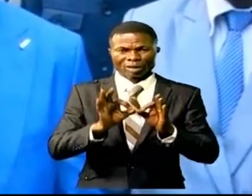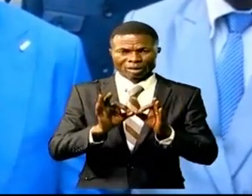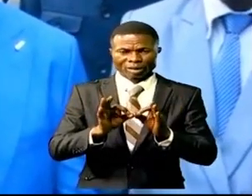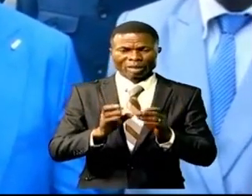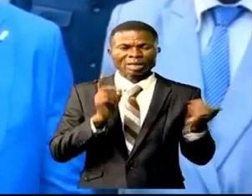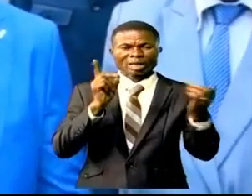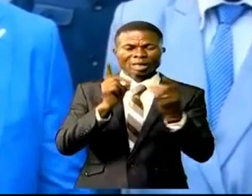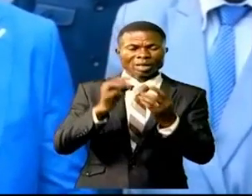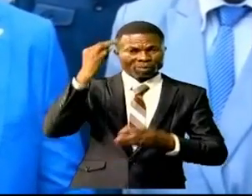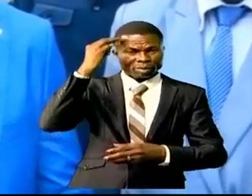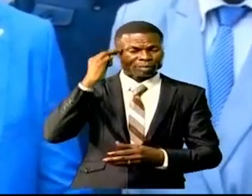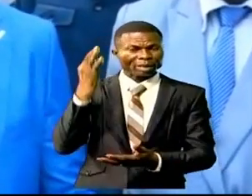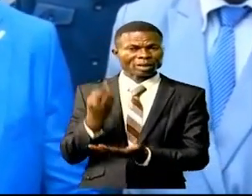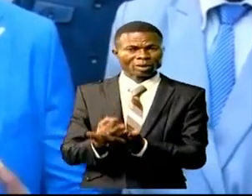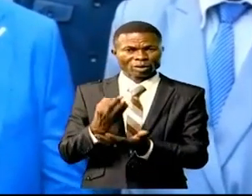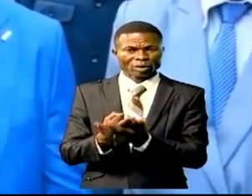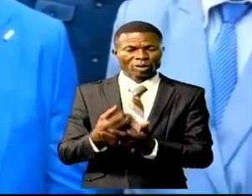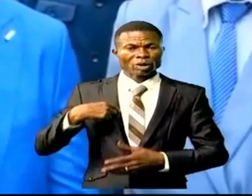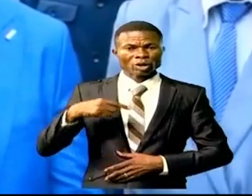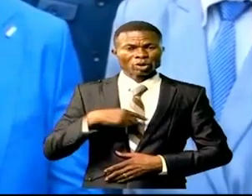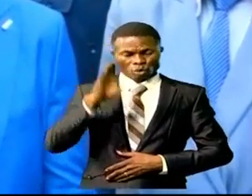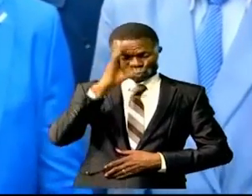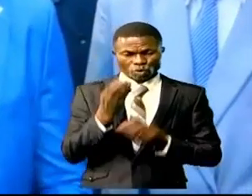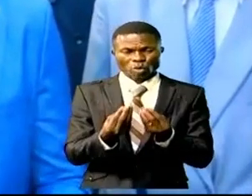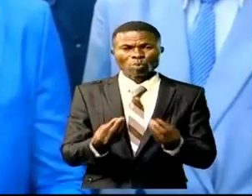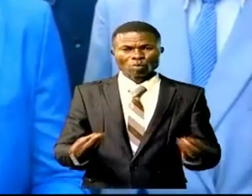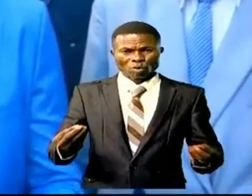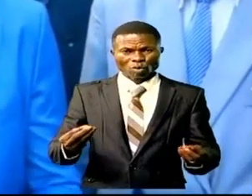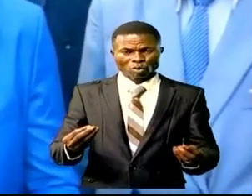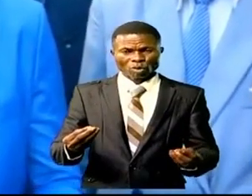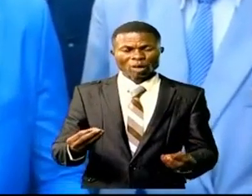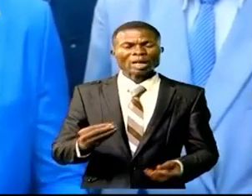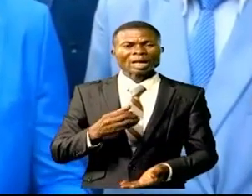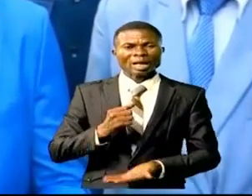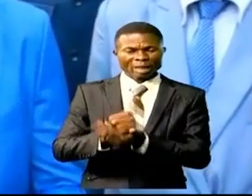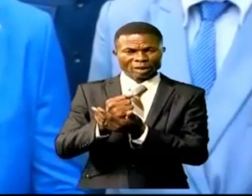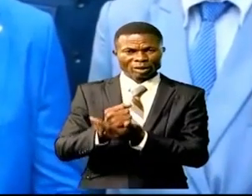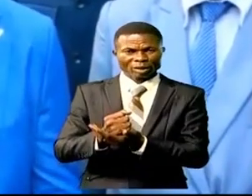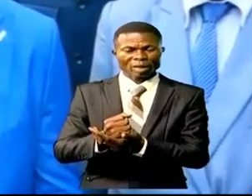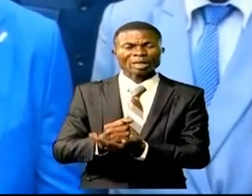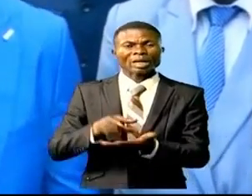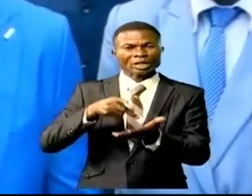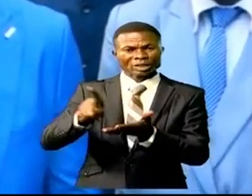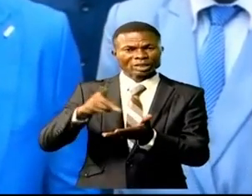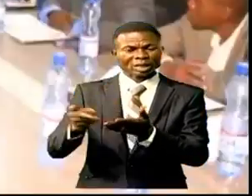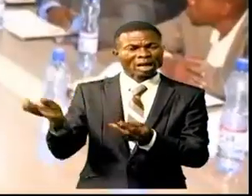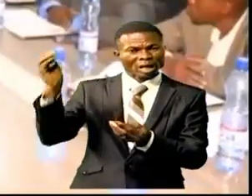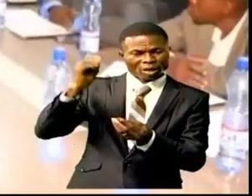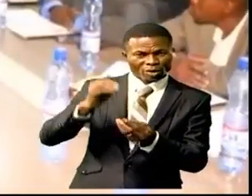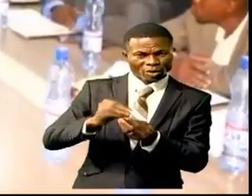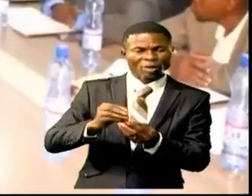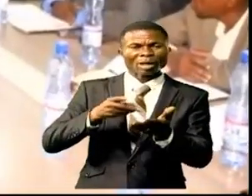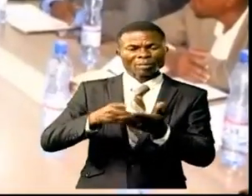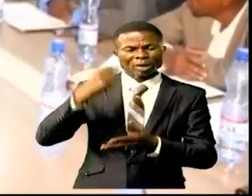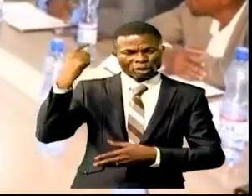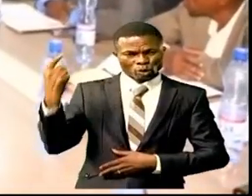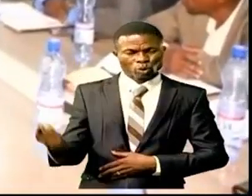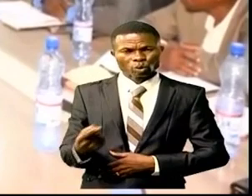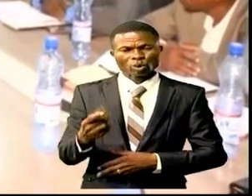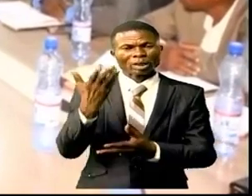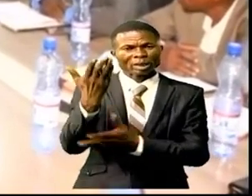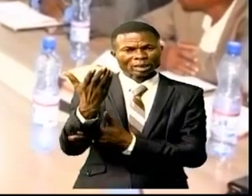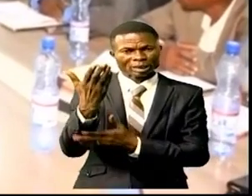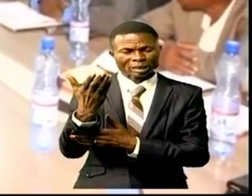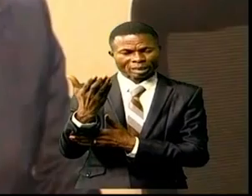ministre des Finances pour que nous puissions trouver un mécanisme qui puisse faire en sorte que cette prime soit payée. Les revendications des agents